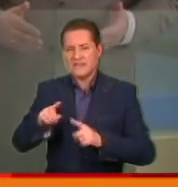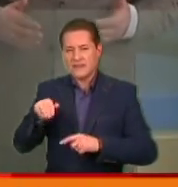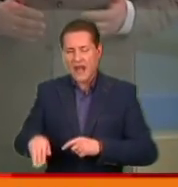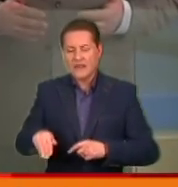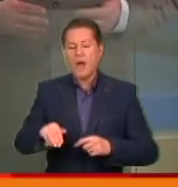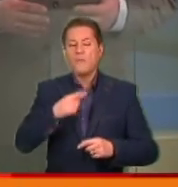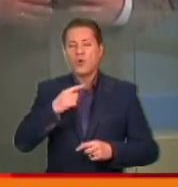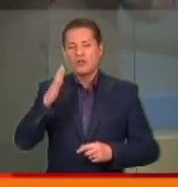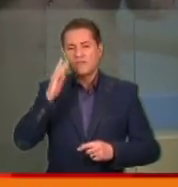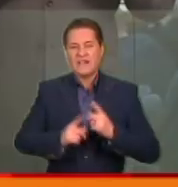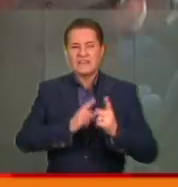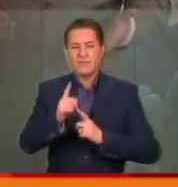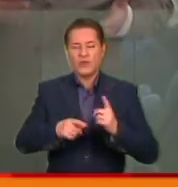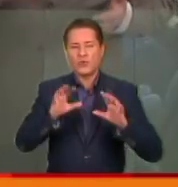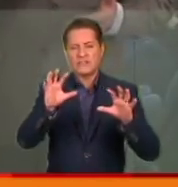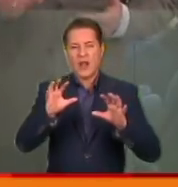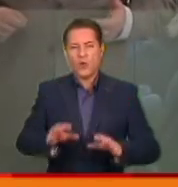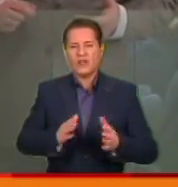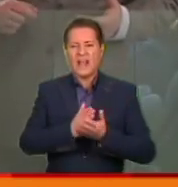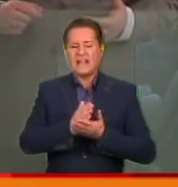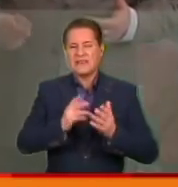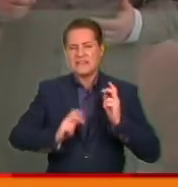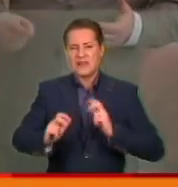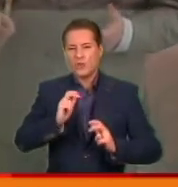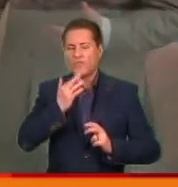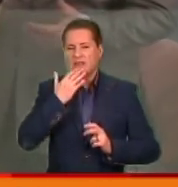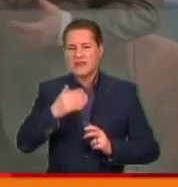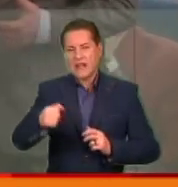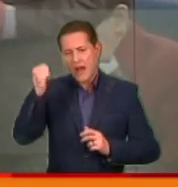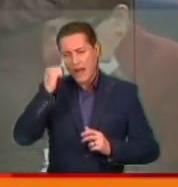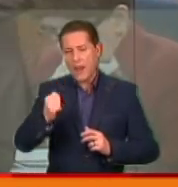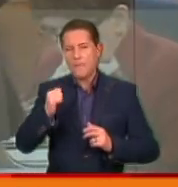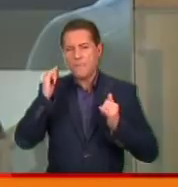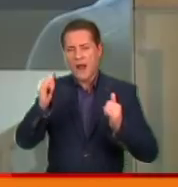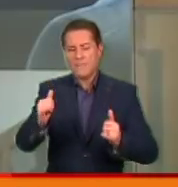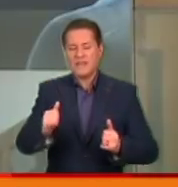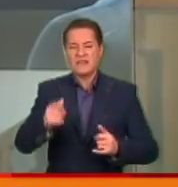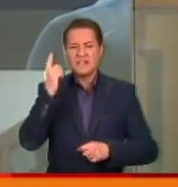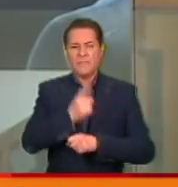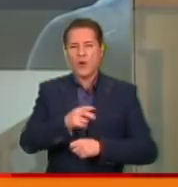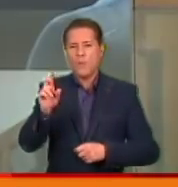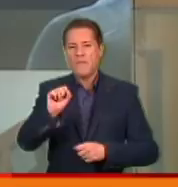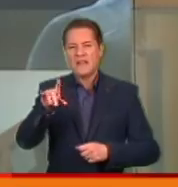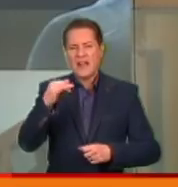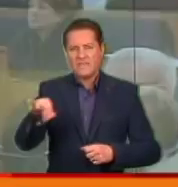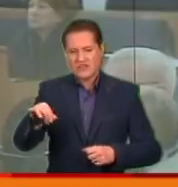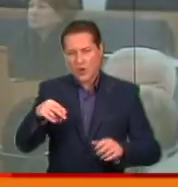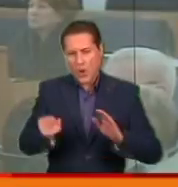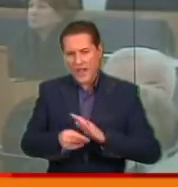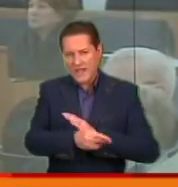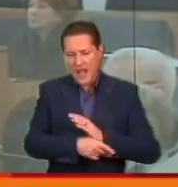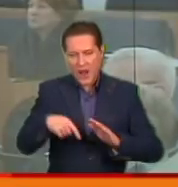за зміни до закону про Інститут національної пам'яті. Заборона бандерівської ідеології, карна відповідальність